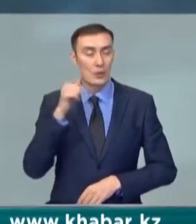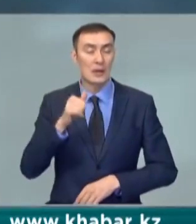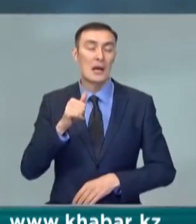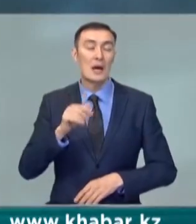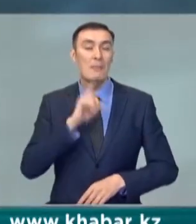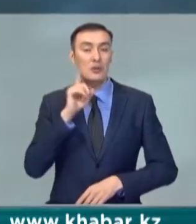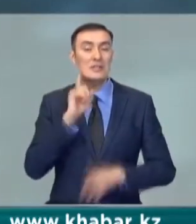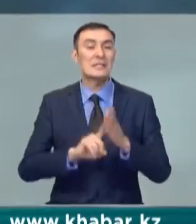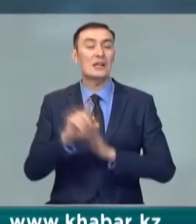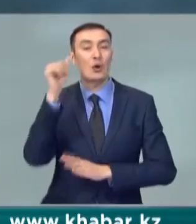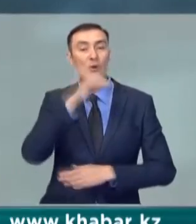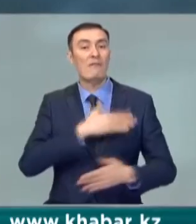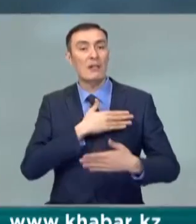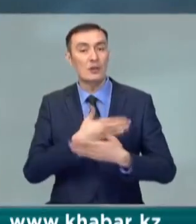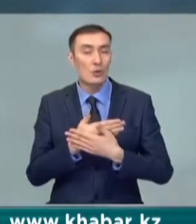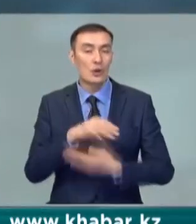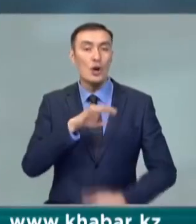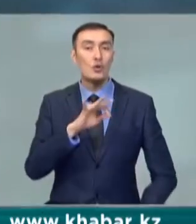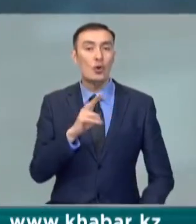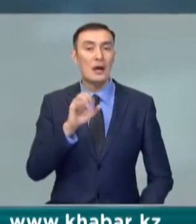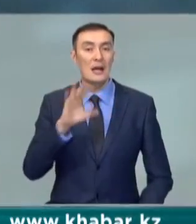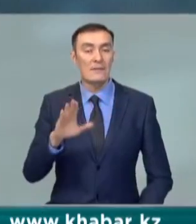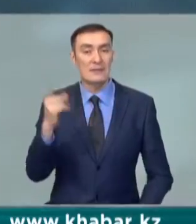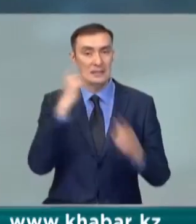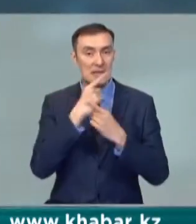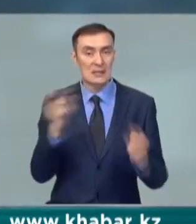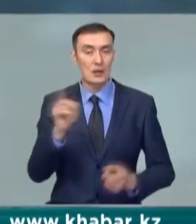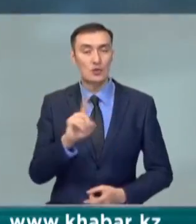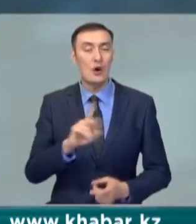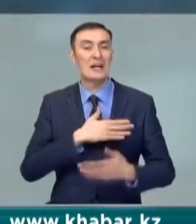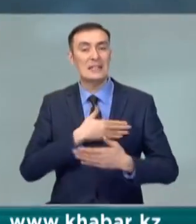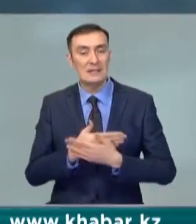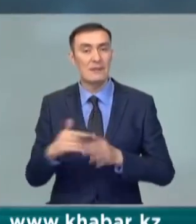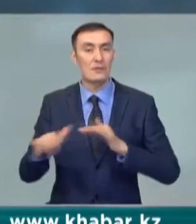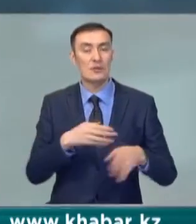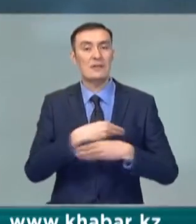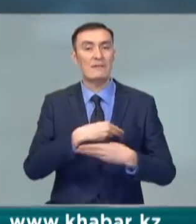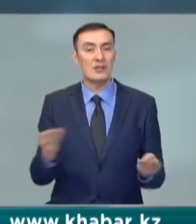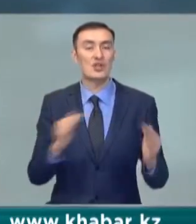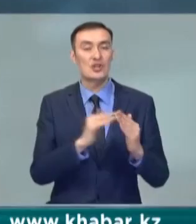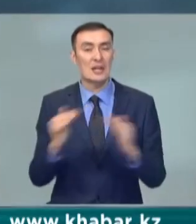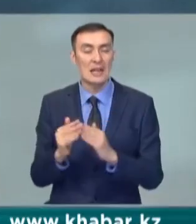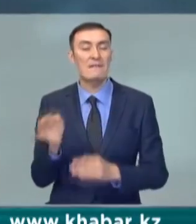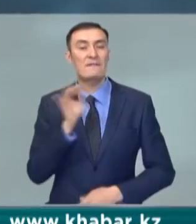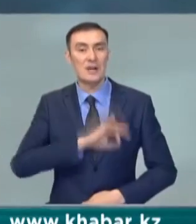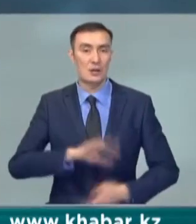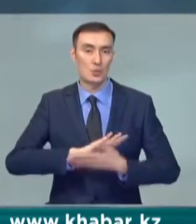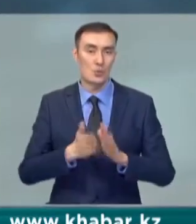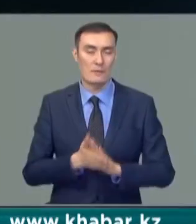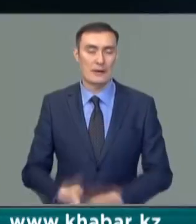и старта года волонтера Касым-Жомарт Токаев сказал, что активно ведется выдача жилья на выгодных